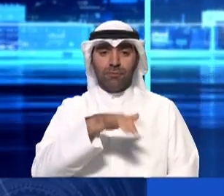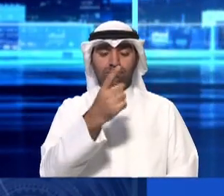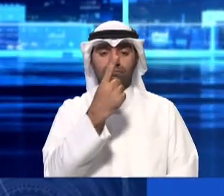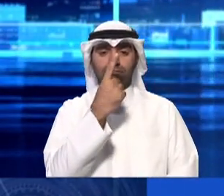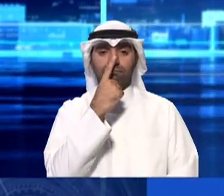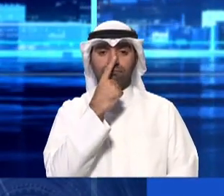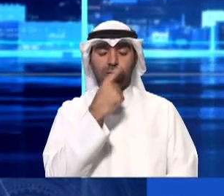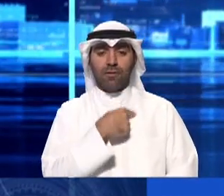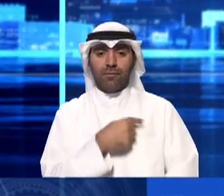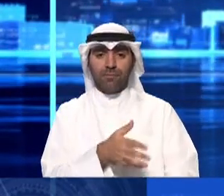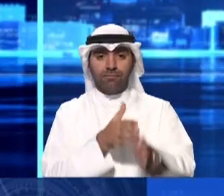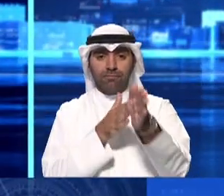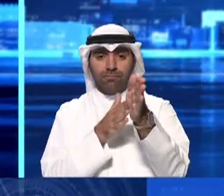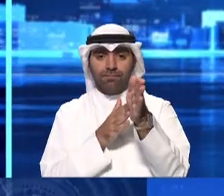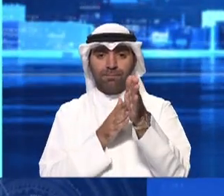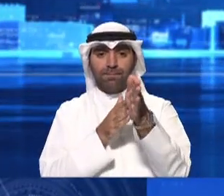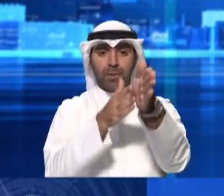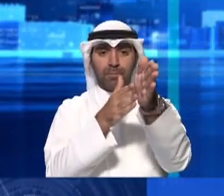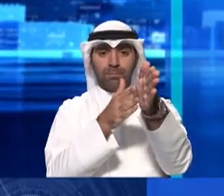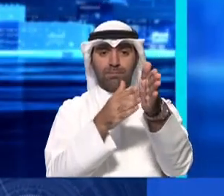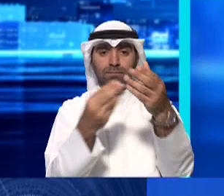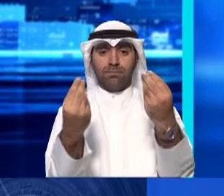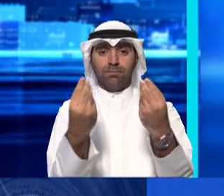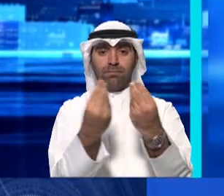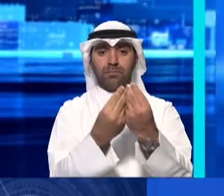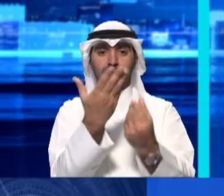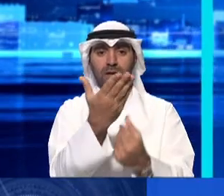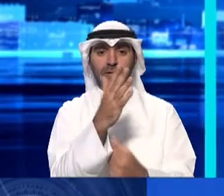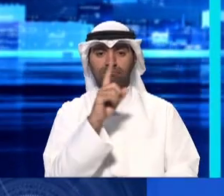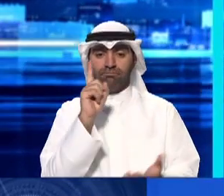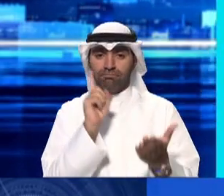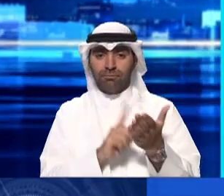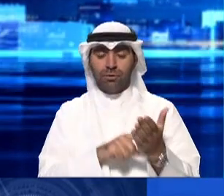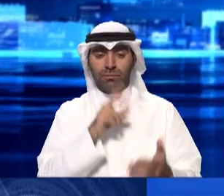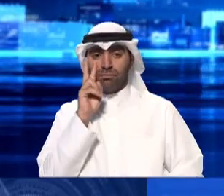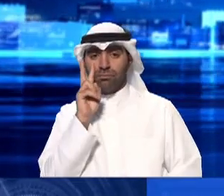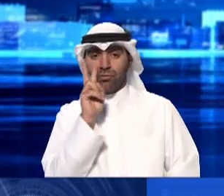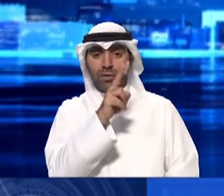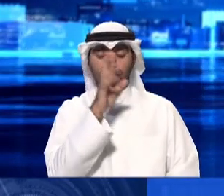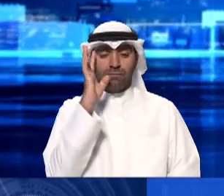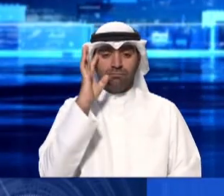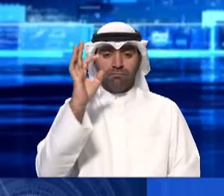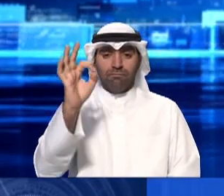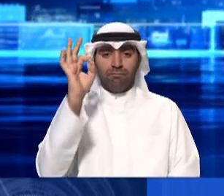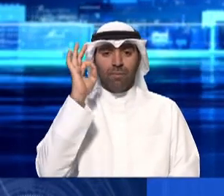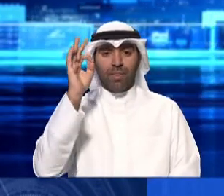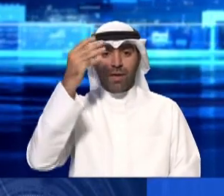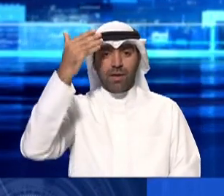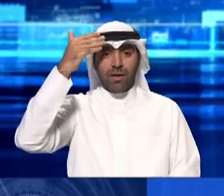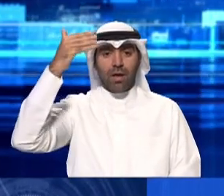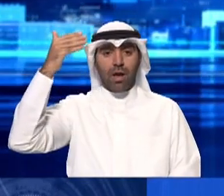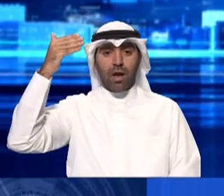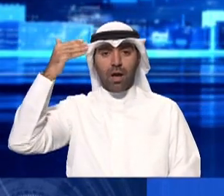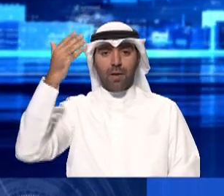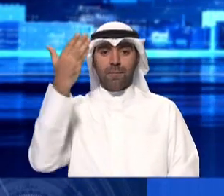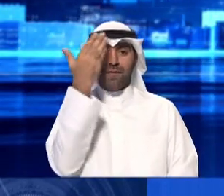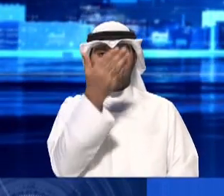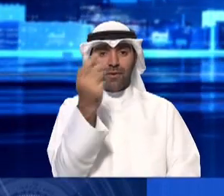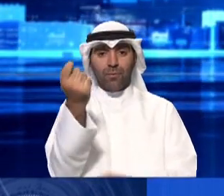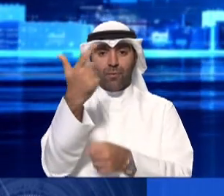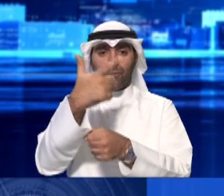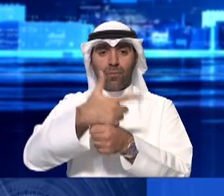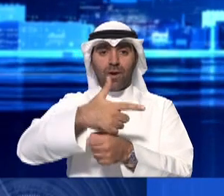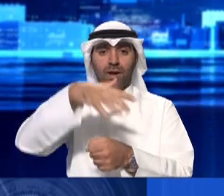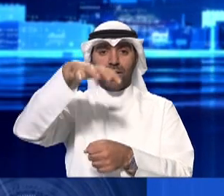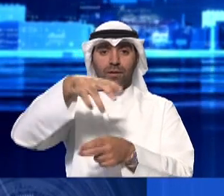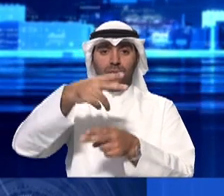التزكية السامية التي تعكس رؤية قائد حكيم ذو حنكة وبصيرة نافذة، وتؤكد حرصكم على